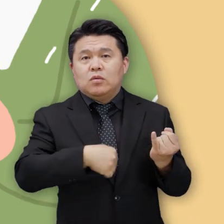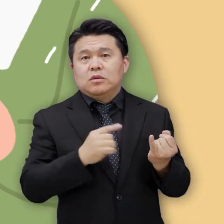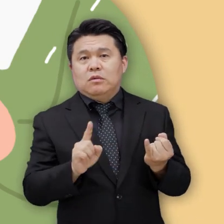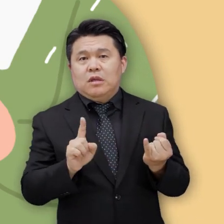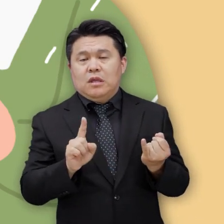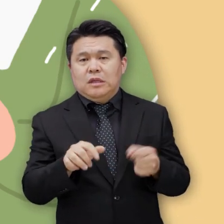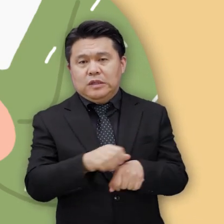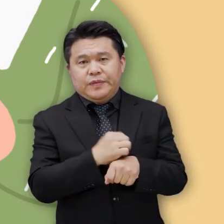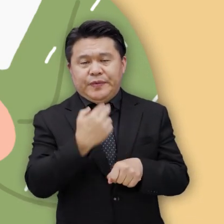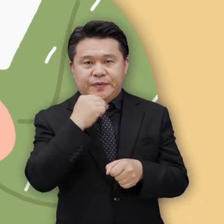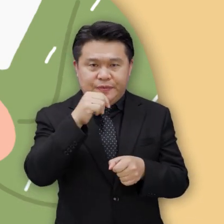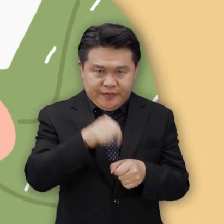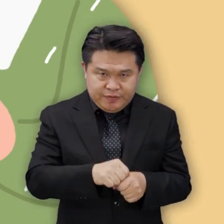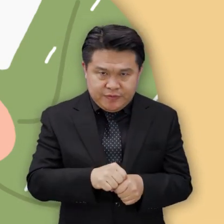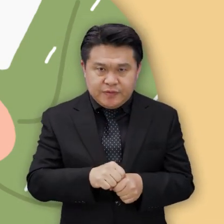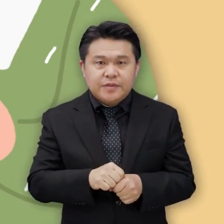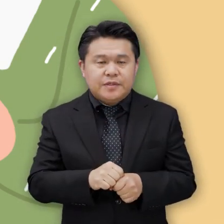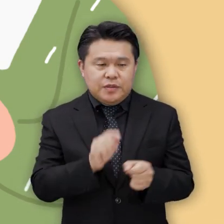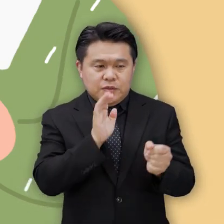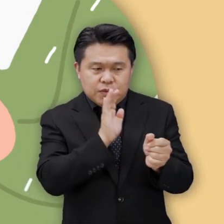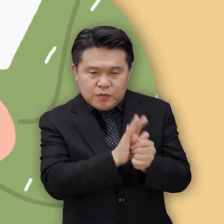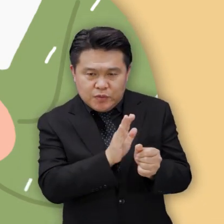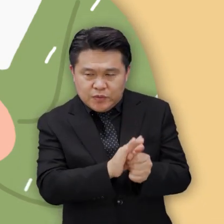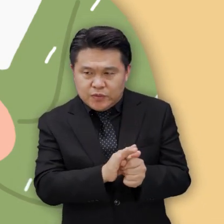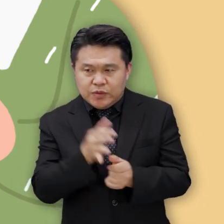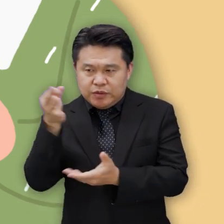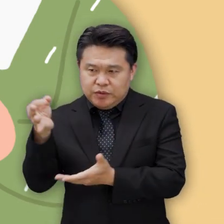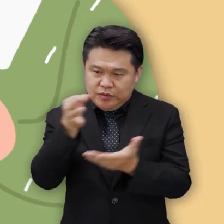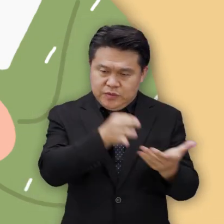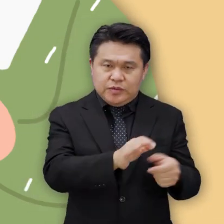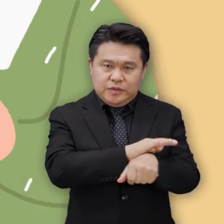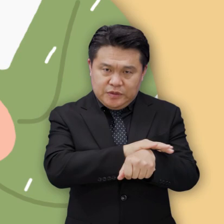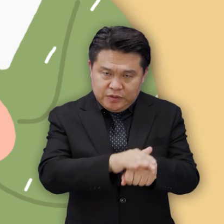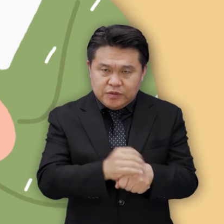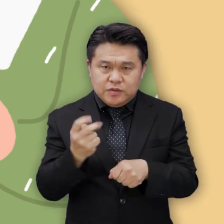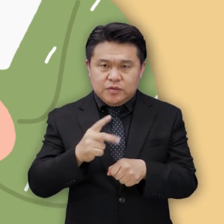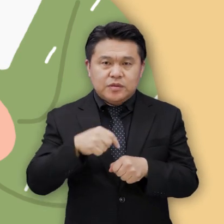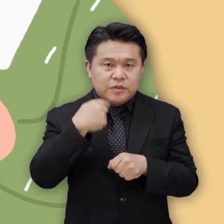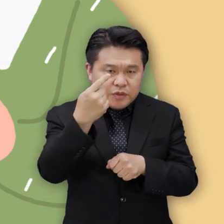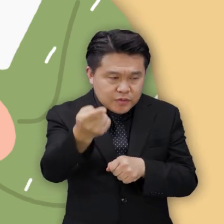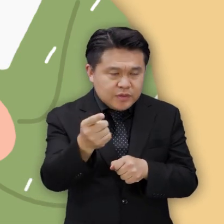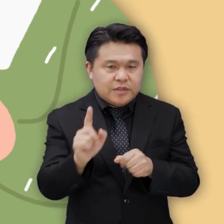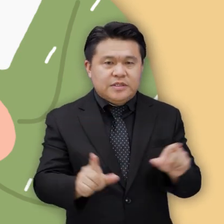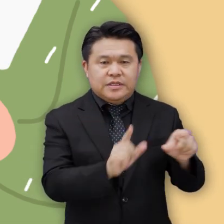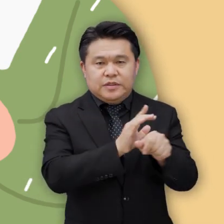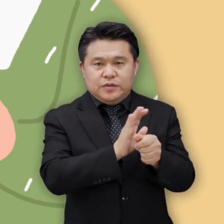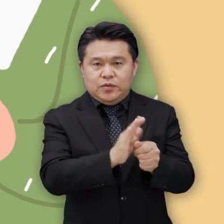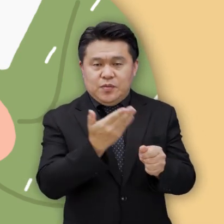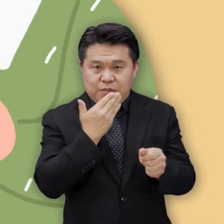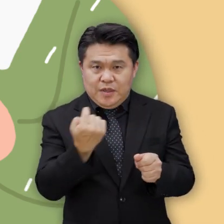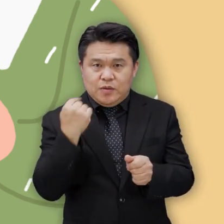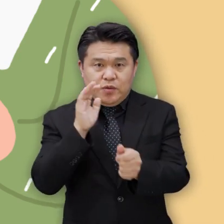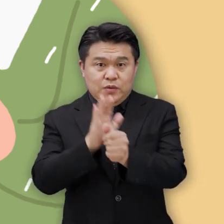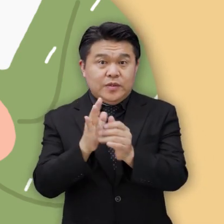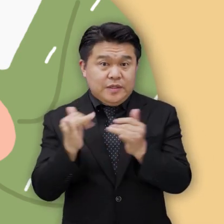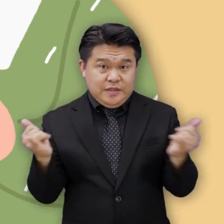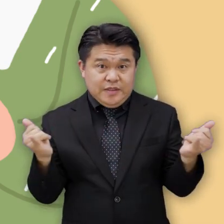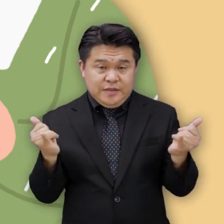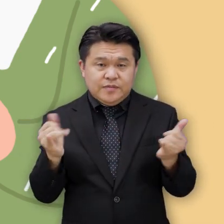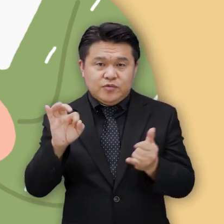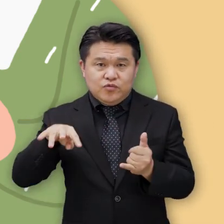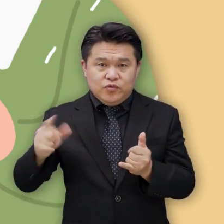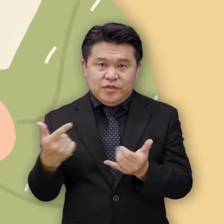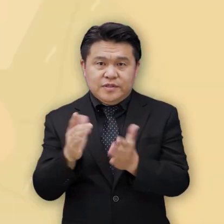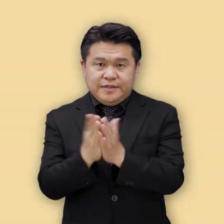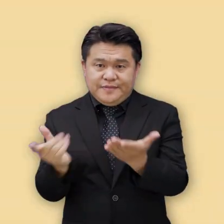A씨가 불편함을 겪지 않도록 A씨를 도와 상속도 원활히 받고 이후 생활에 도움을 받을 수 있는 후견인을 유언으로 설정해